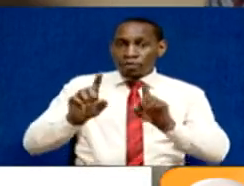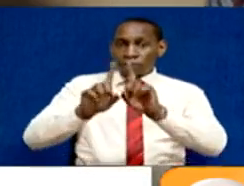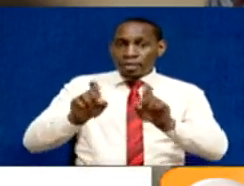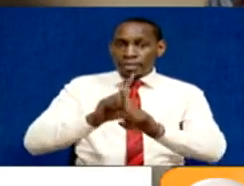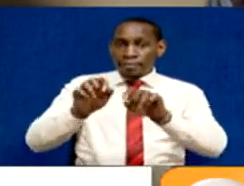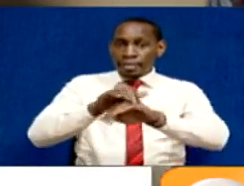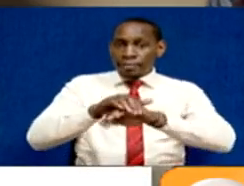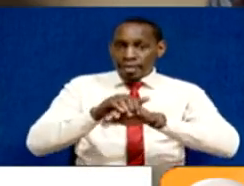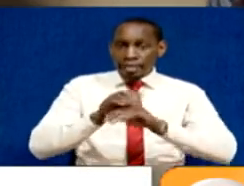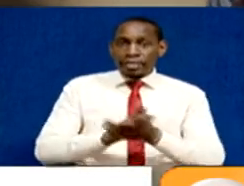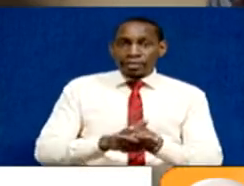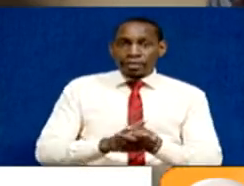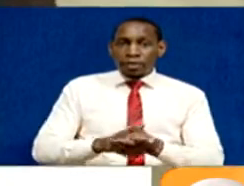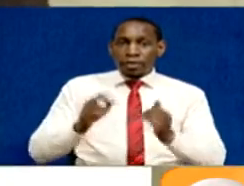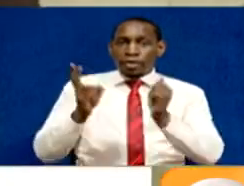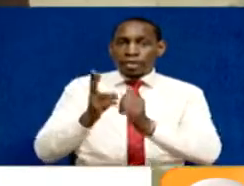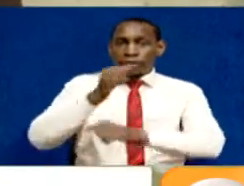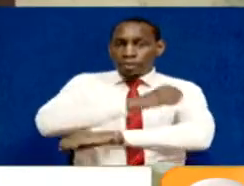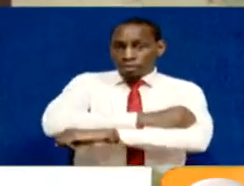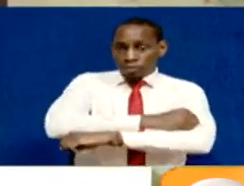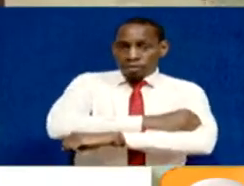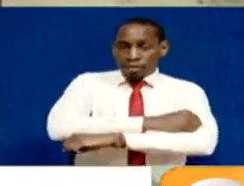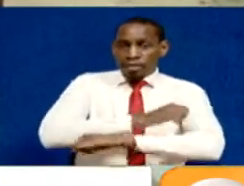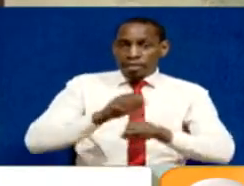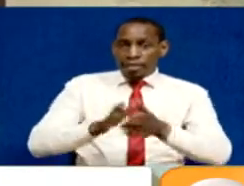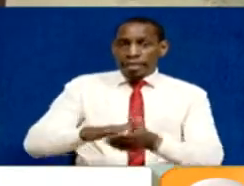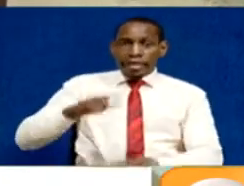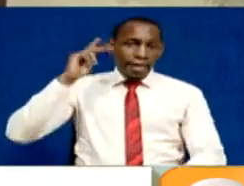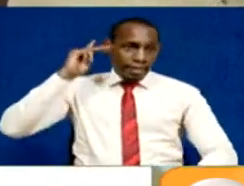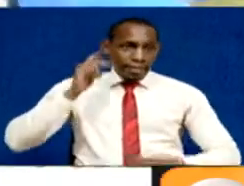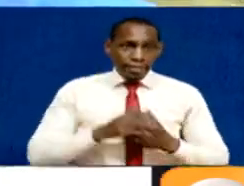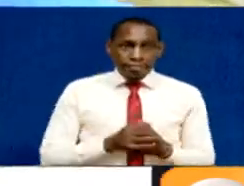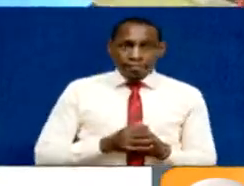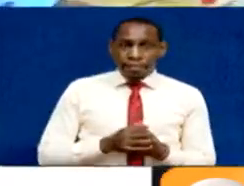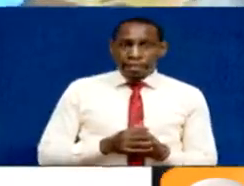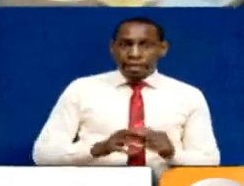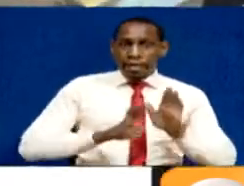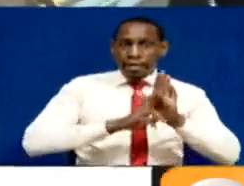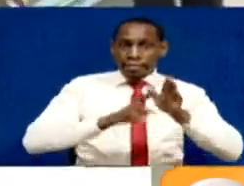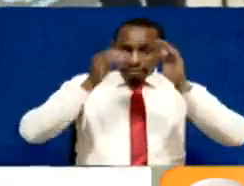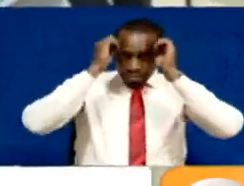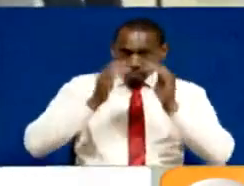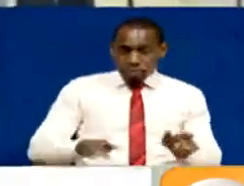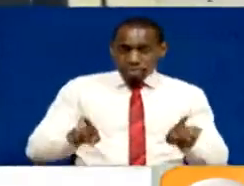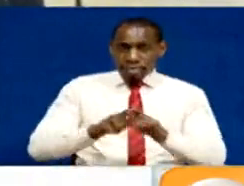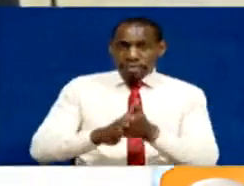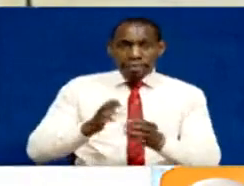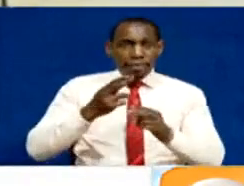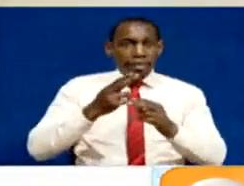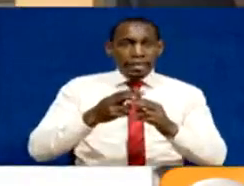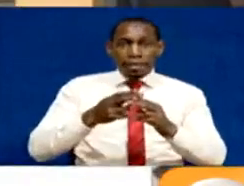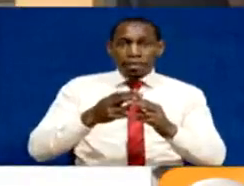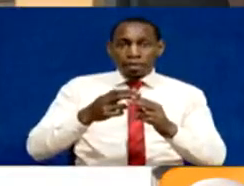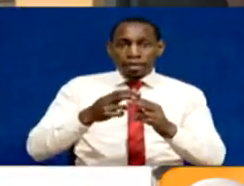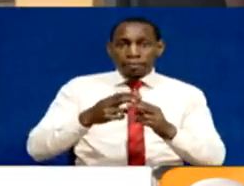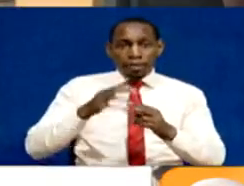wa Kiingereza katika shule ya upili ya Kiamabundi, eneo la Kisii, kwa niaba ya mtahiniwa ambaye hajulikani